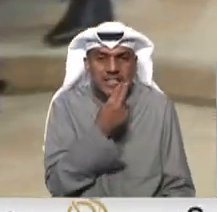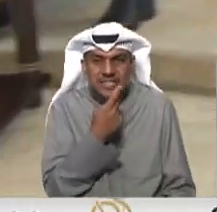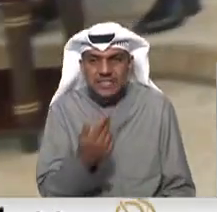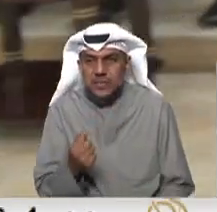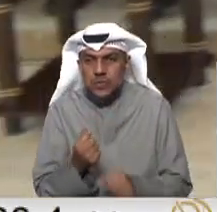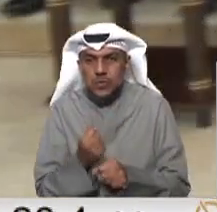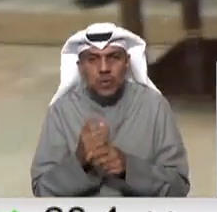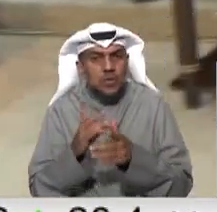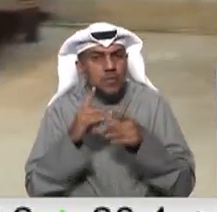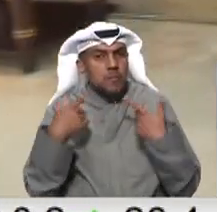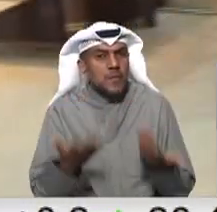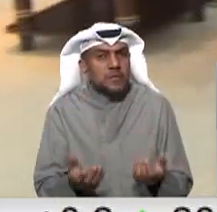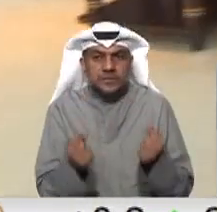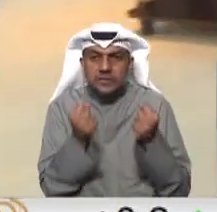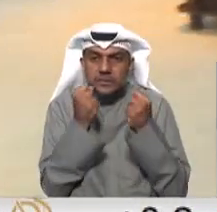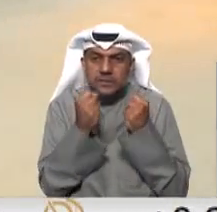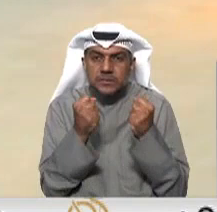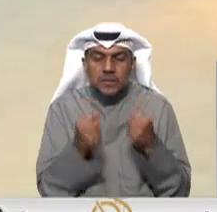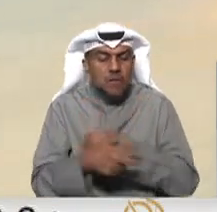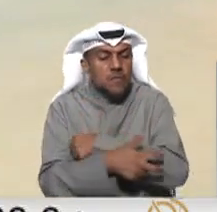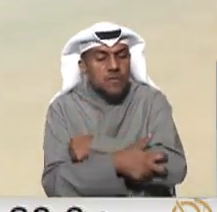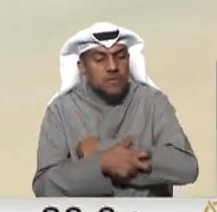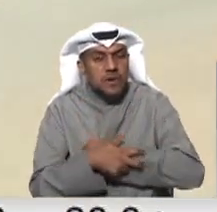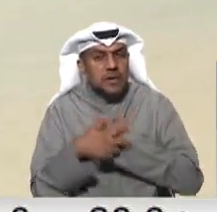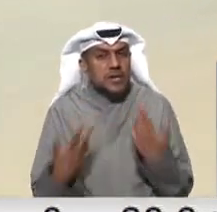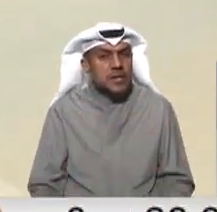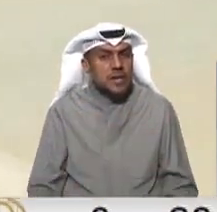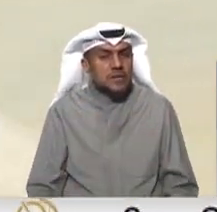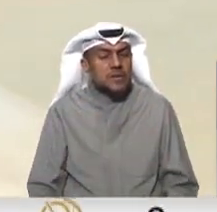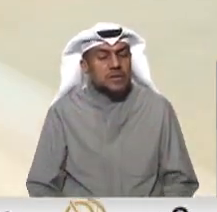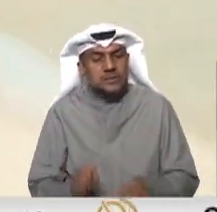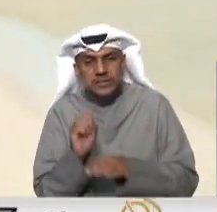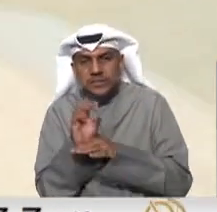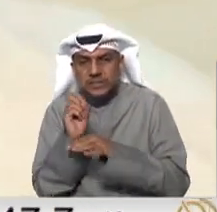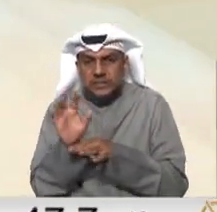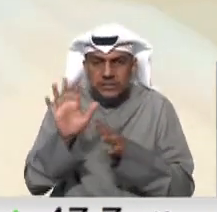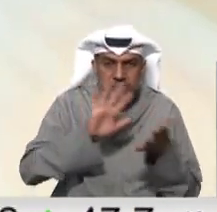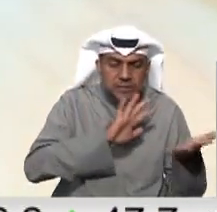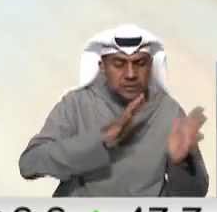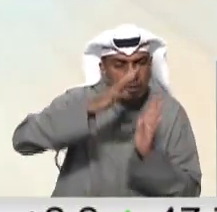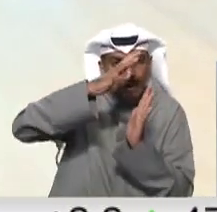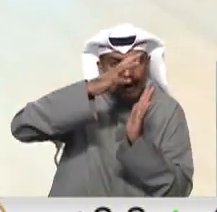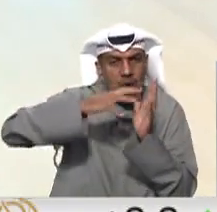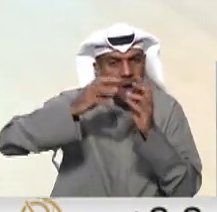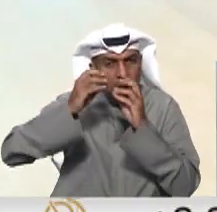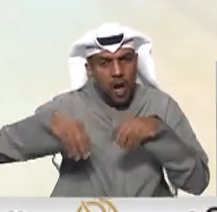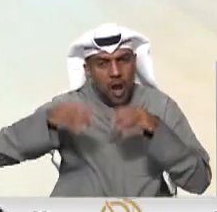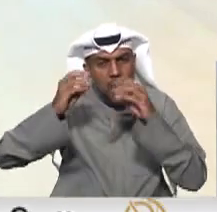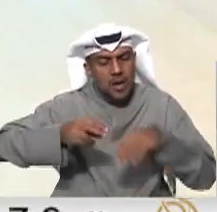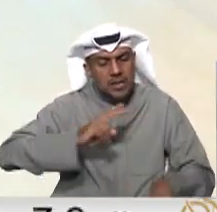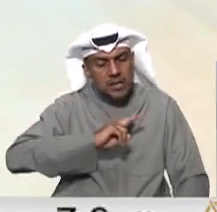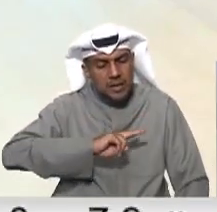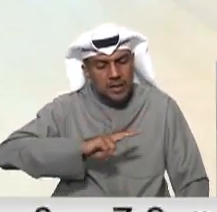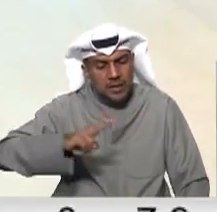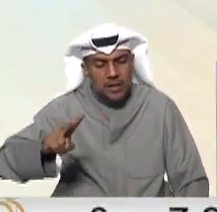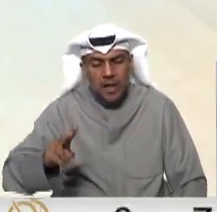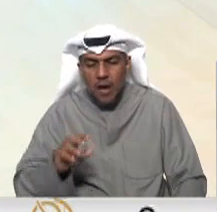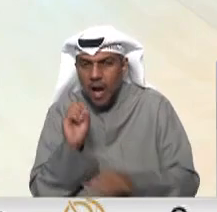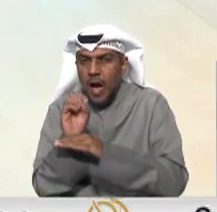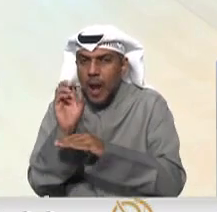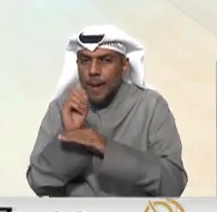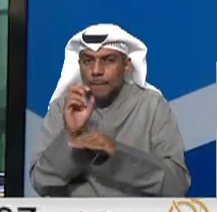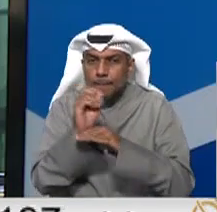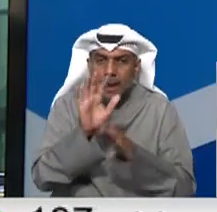الإنمائية التي تدفع بالنمو الاقتصادي للتخلص من الكثير من الظواهر الاجتماعية السلبية في الوطن